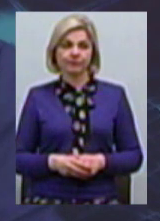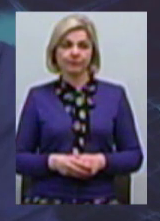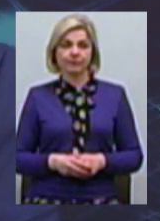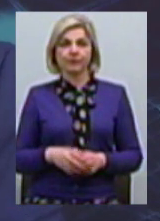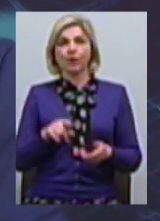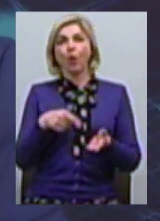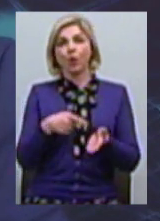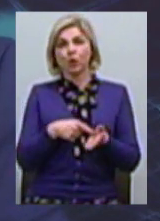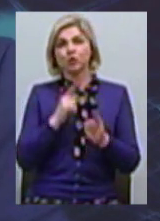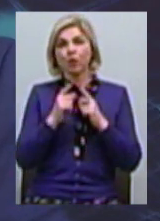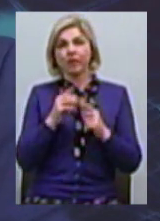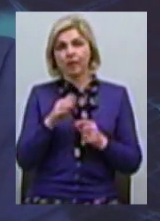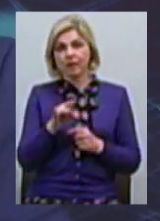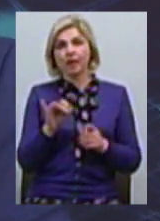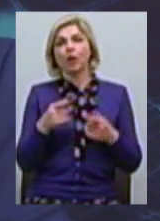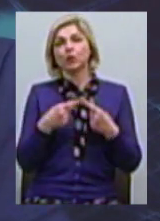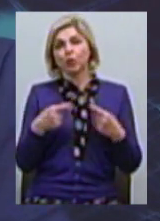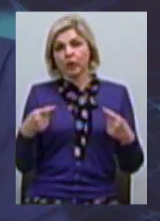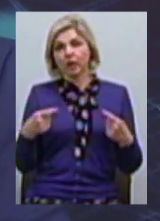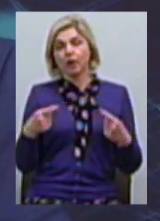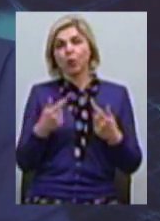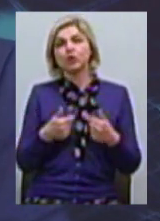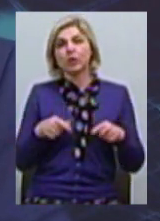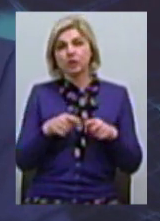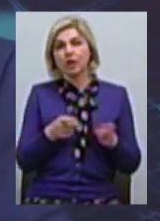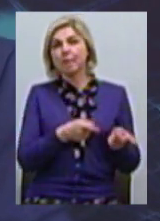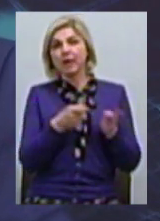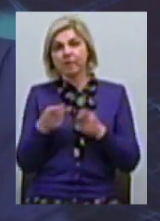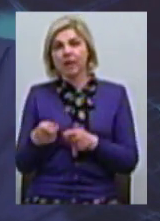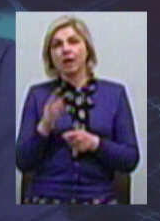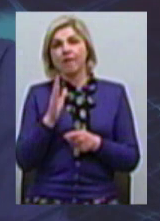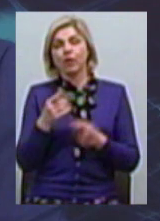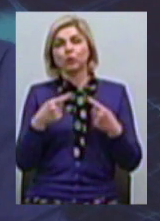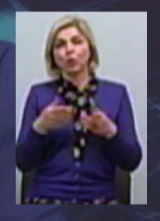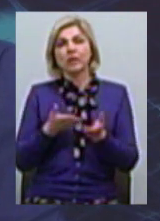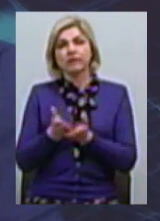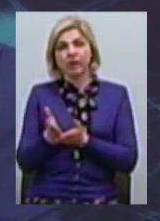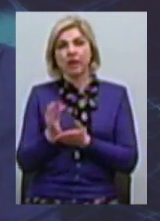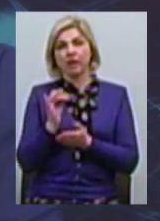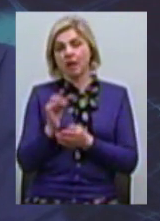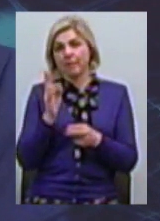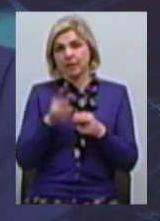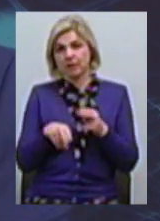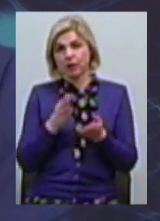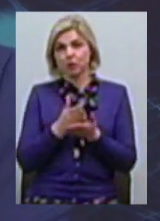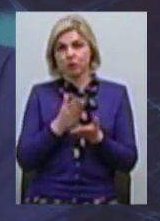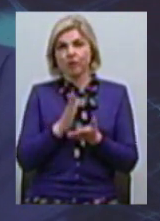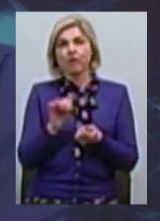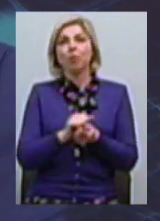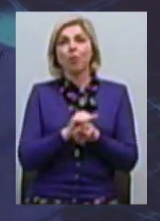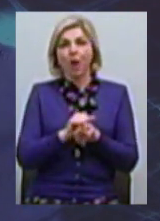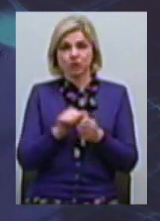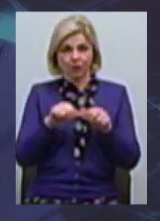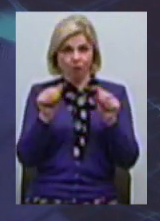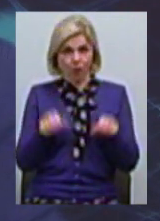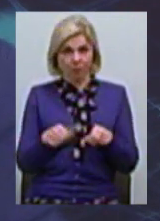городские советы и другие учреждения перевели в дигитальную сферу, они перестали существовать в бумажной форме.